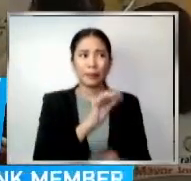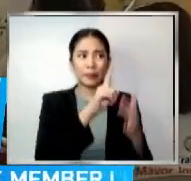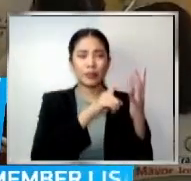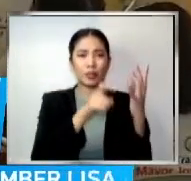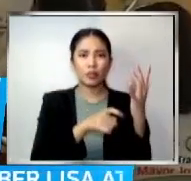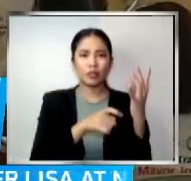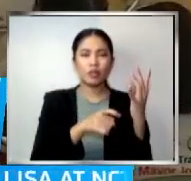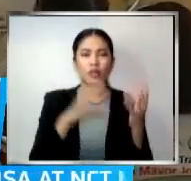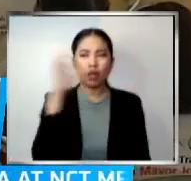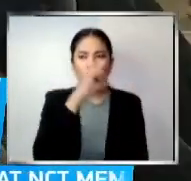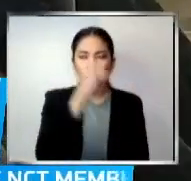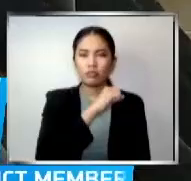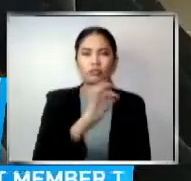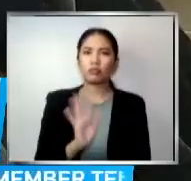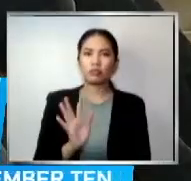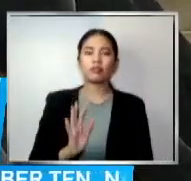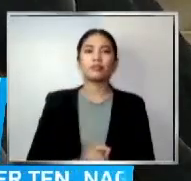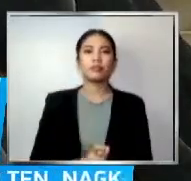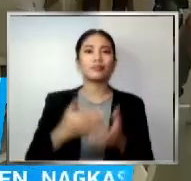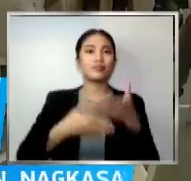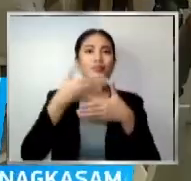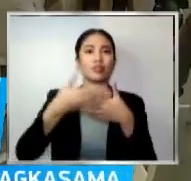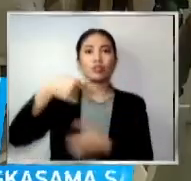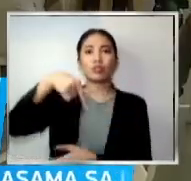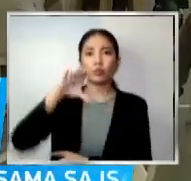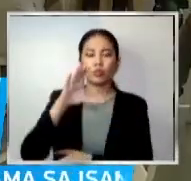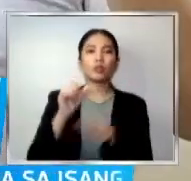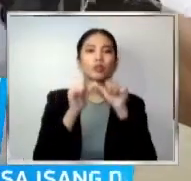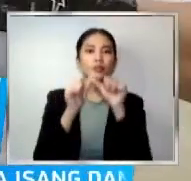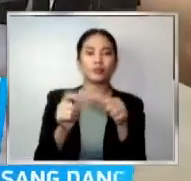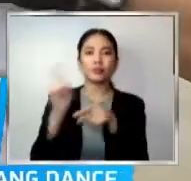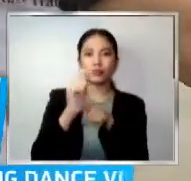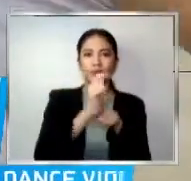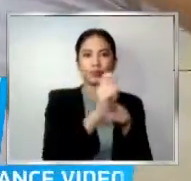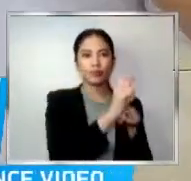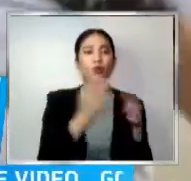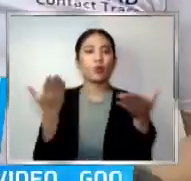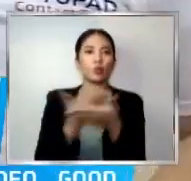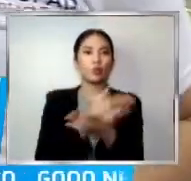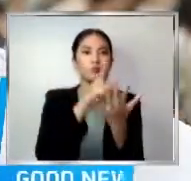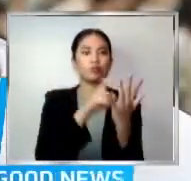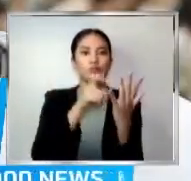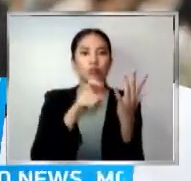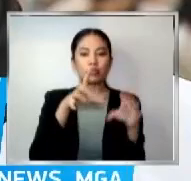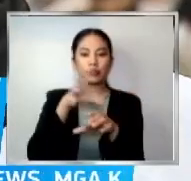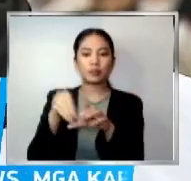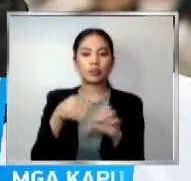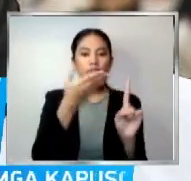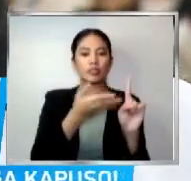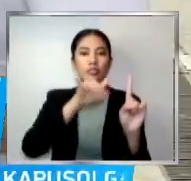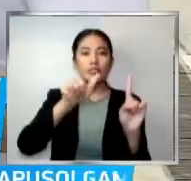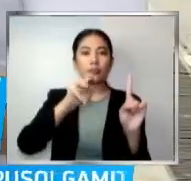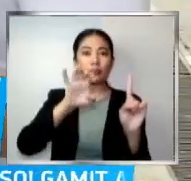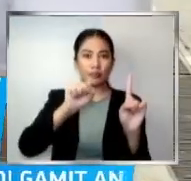Sa Quezon City naman, tuloy-tuloy din ang pagsasanay sa mga bagong contact tracer. Kabilang sa kanila si James, na natanggal sa dating